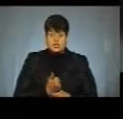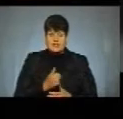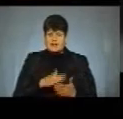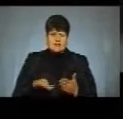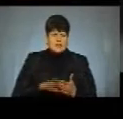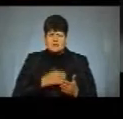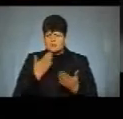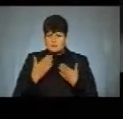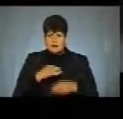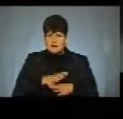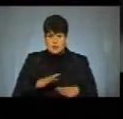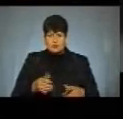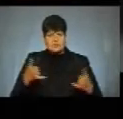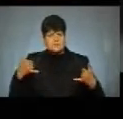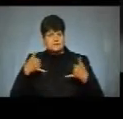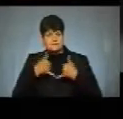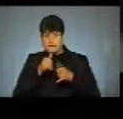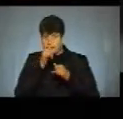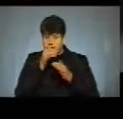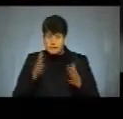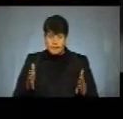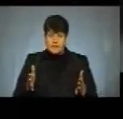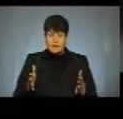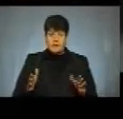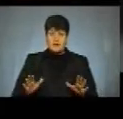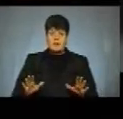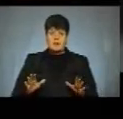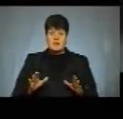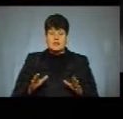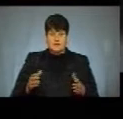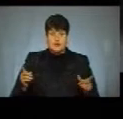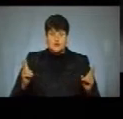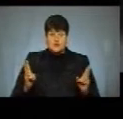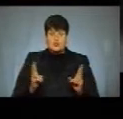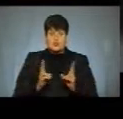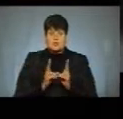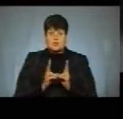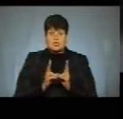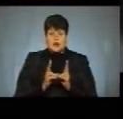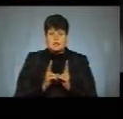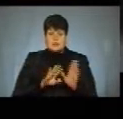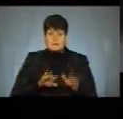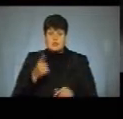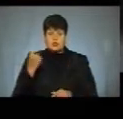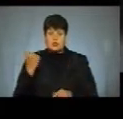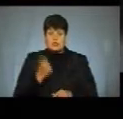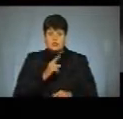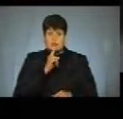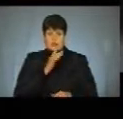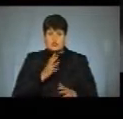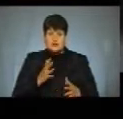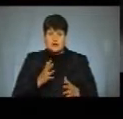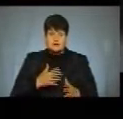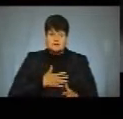не спілкувалися, не могли вийти на зв'язок, і на виставі вони зустрічаються після того тижня мовчання. Такий доволі